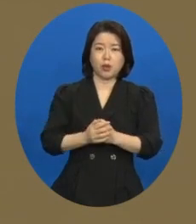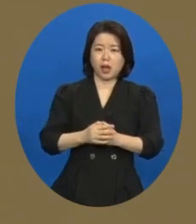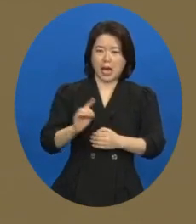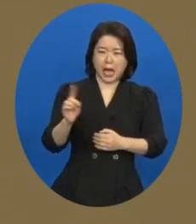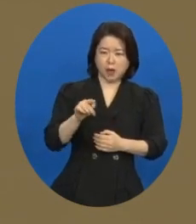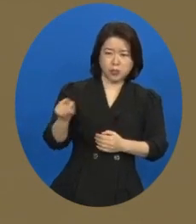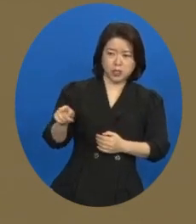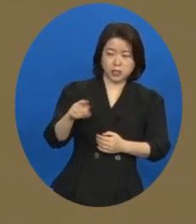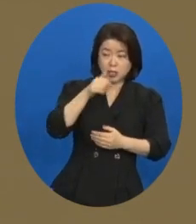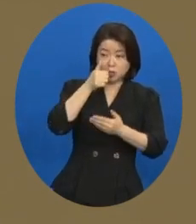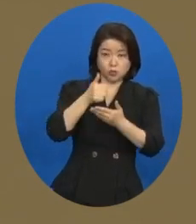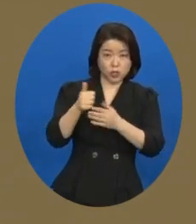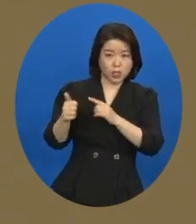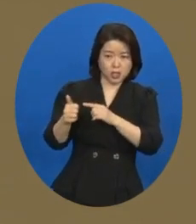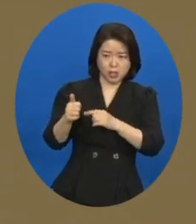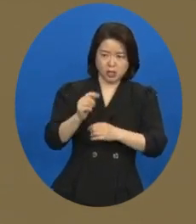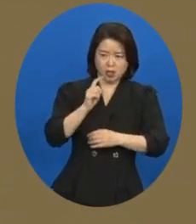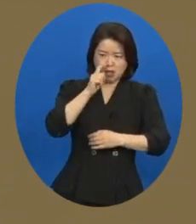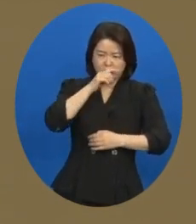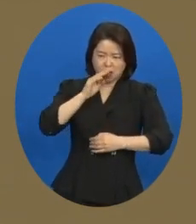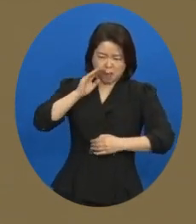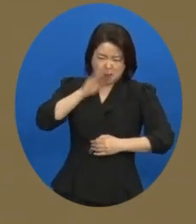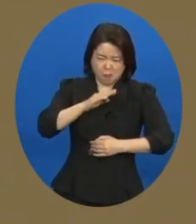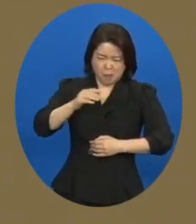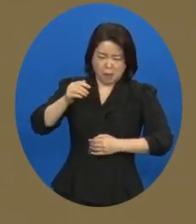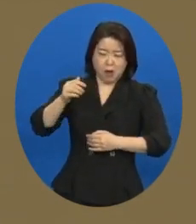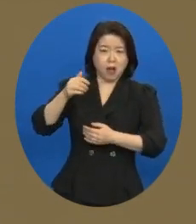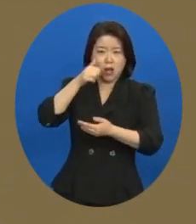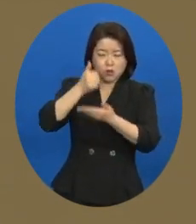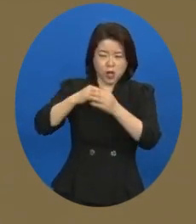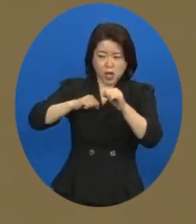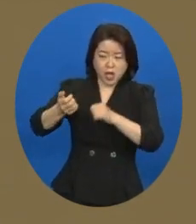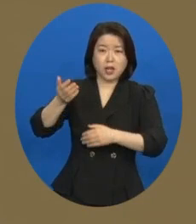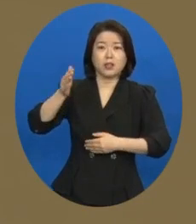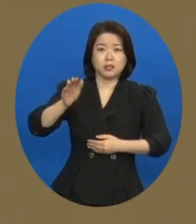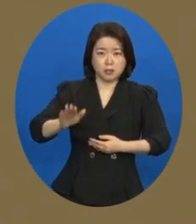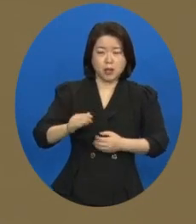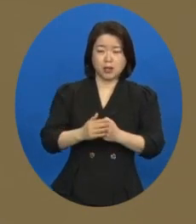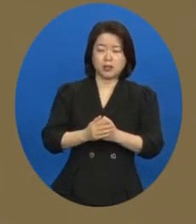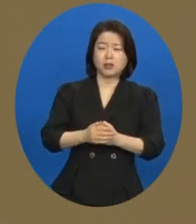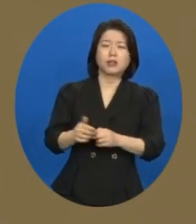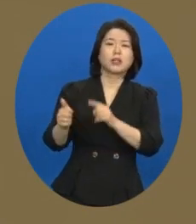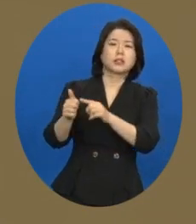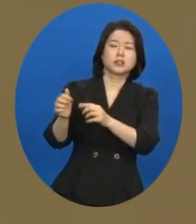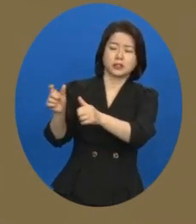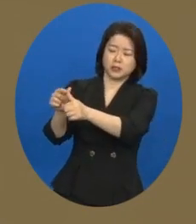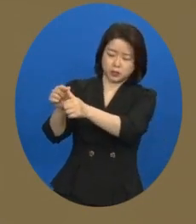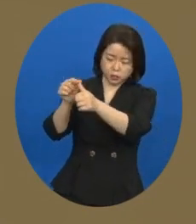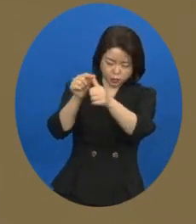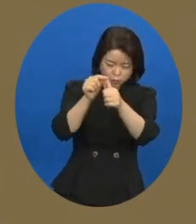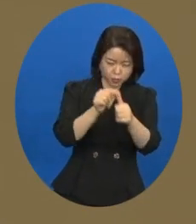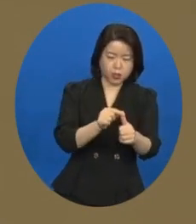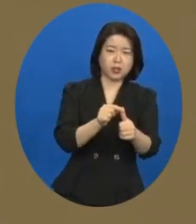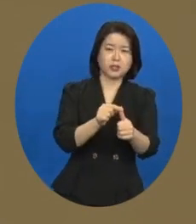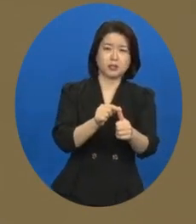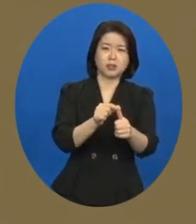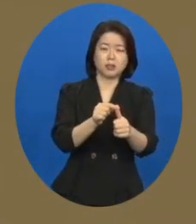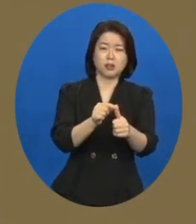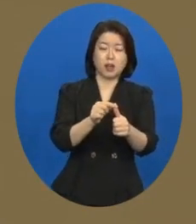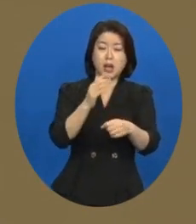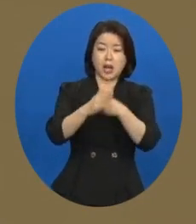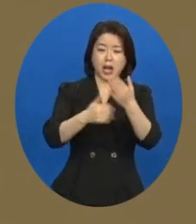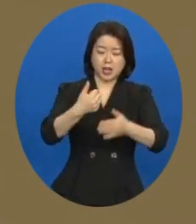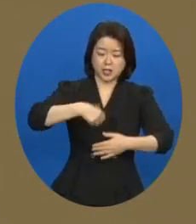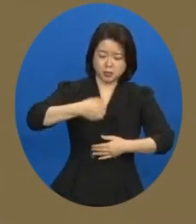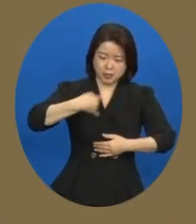아무리 그가 더럽고 악한 죄인이라 할지라도 그를 구원하여 그가 하나님의